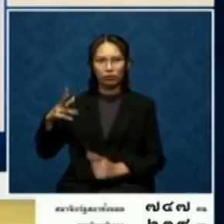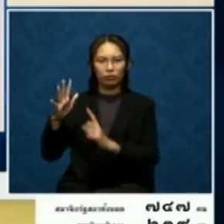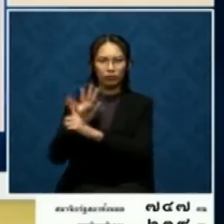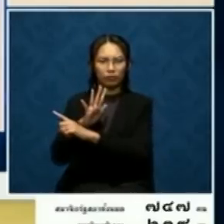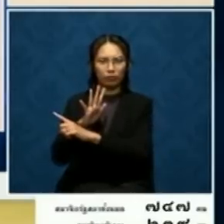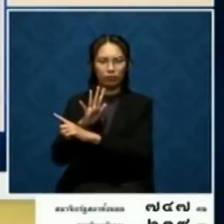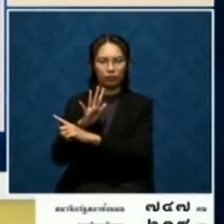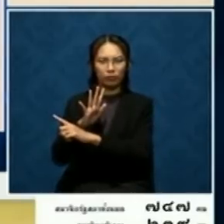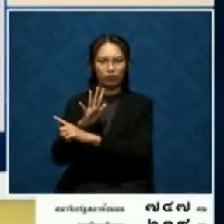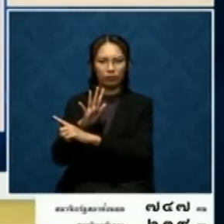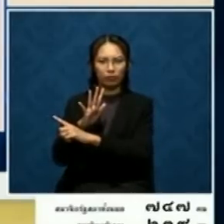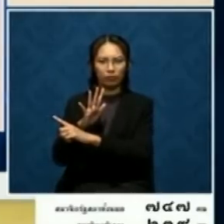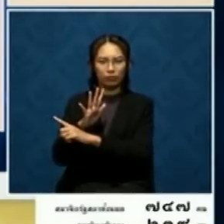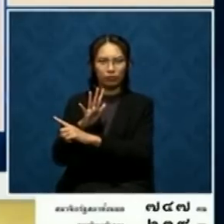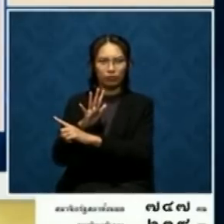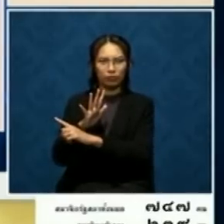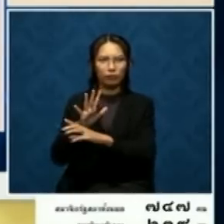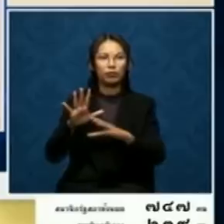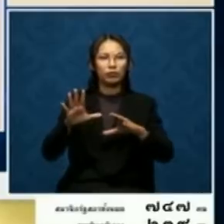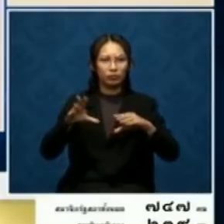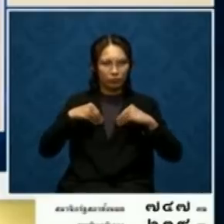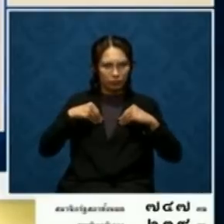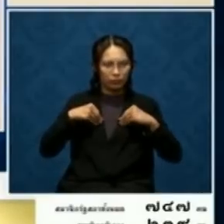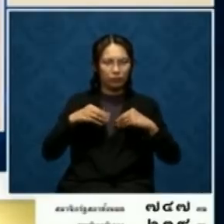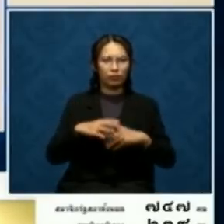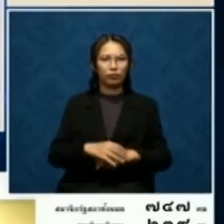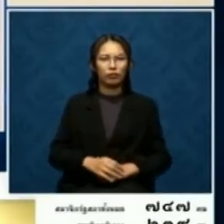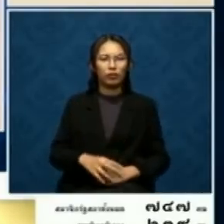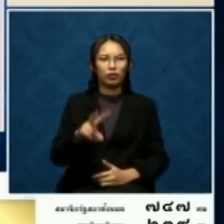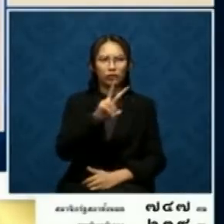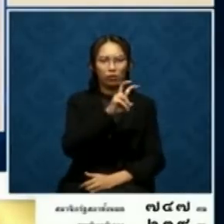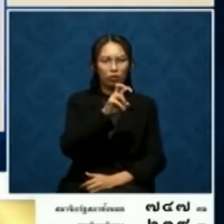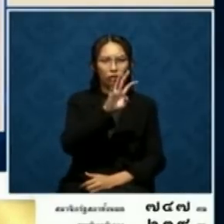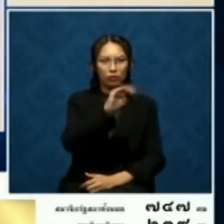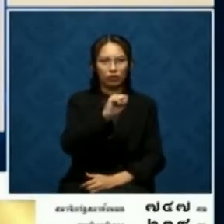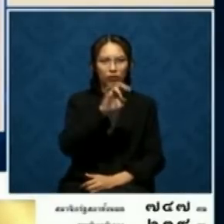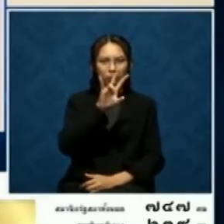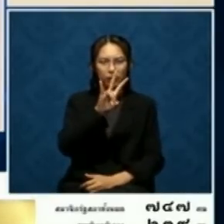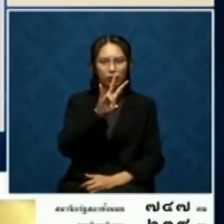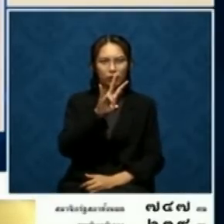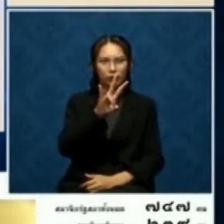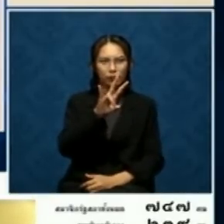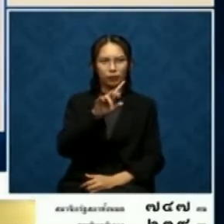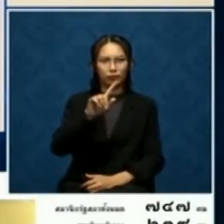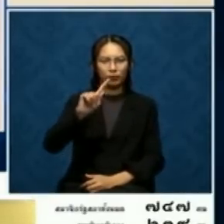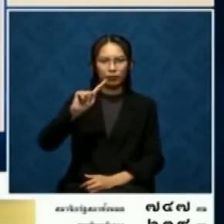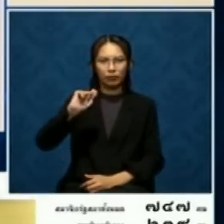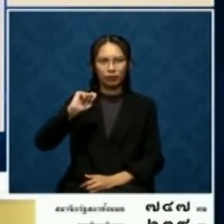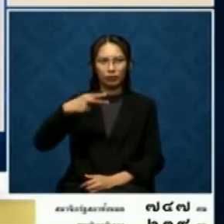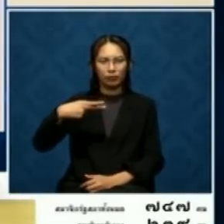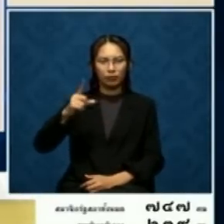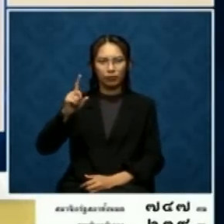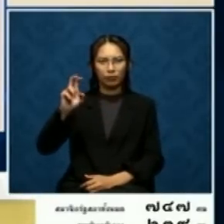ยังไงเพื่อไทยไม่ปล่อยแน่นอนครับกระทรวงการคลัง เขาต้องดูแลเอง เขาต้องดูแลเองเพียงแต่ว่าอาจจะมีคนนอกมาช่วยหรือเปล่าอันนี้ยังไม่แน่ใจเดี๋ยวต้องรอดูก่อ